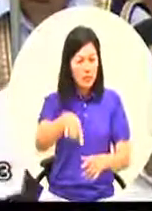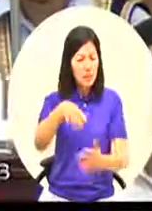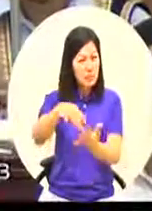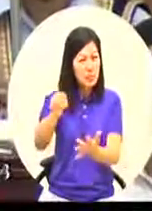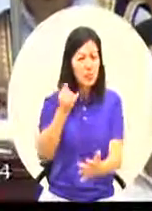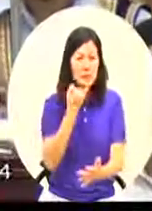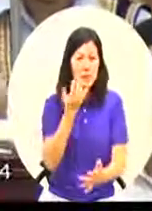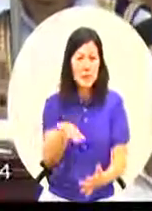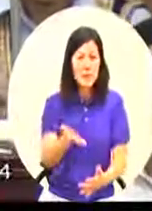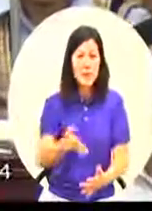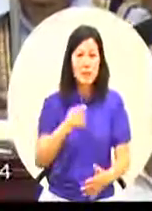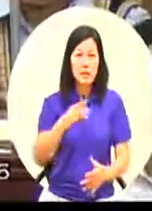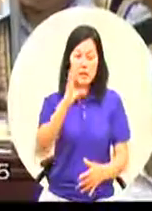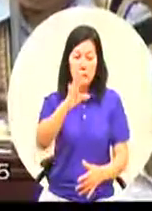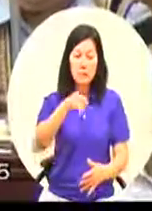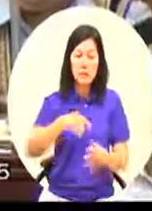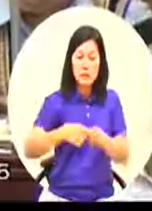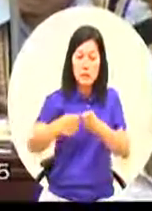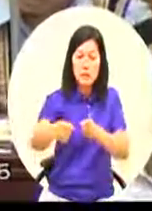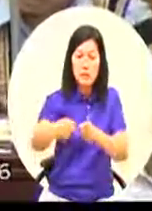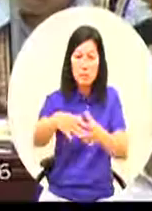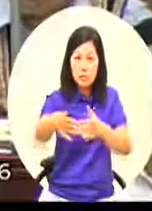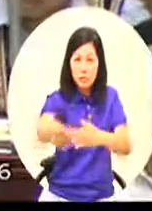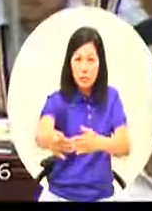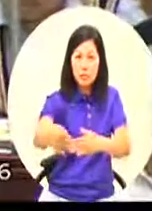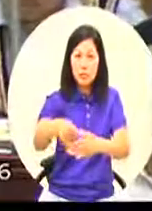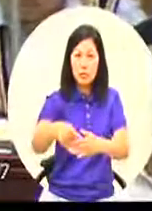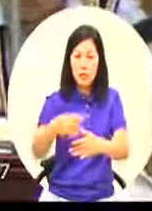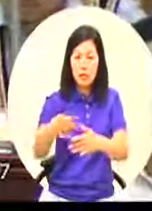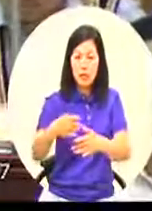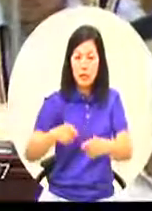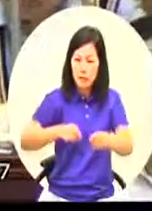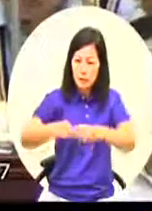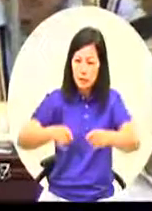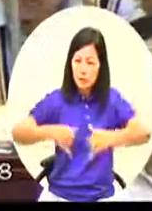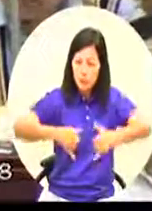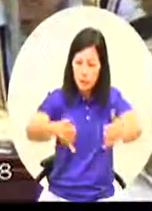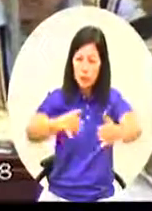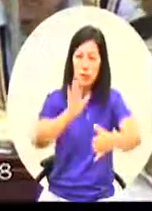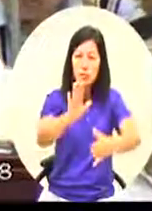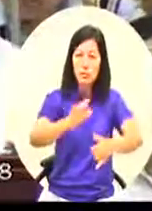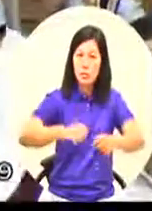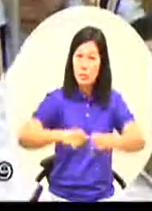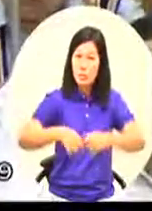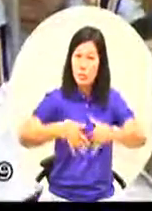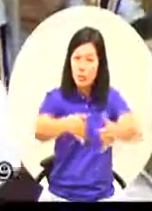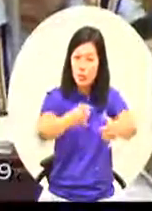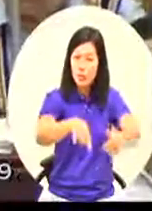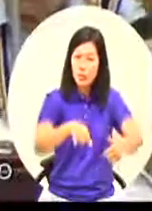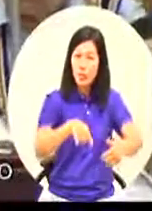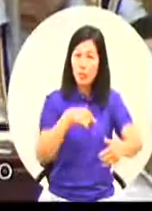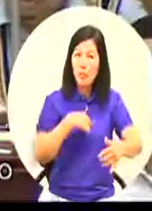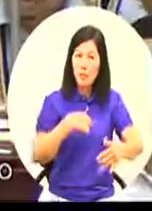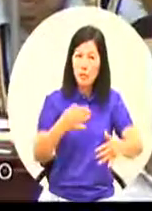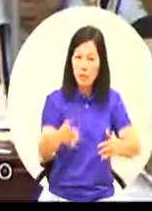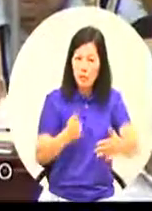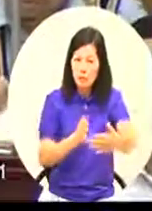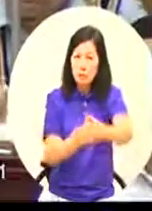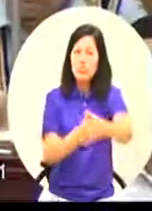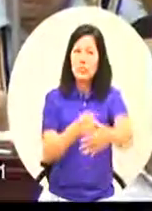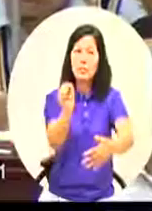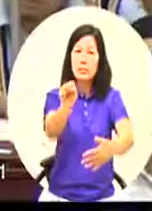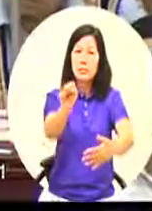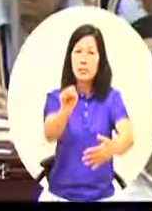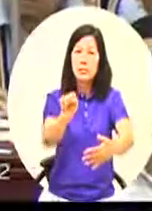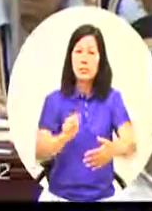因为在那个厕所那一段的部分，其实那一边有一条计划道路，那计划道路上面其实我们是没办法把它堵住的啊，所以只是